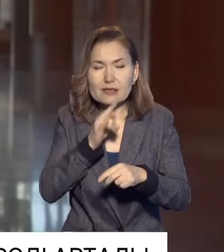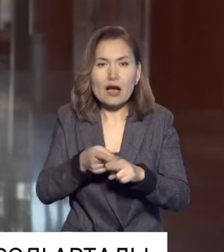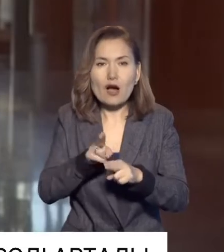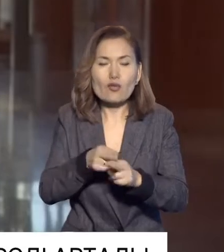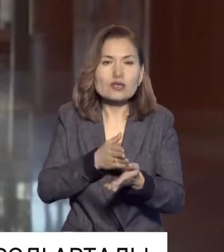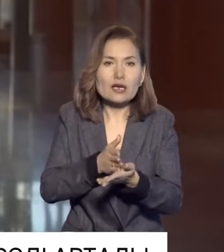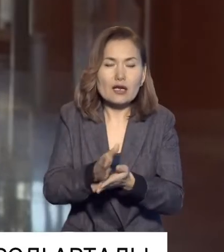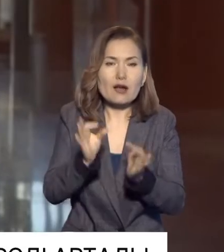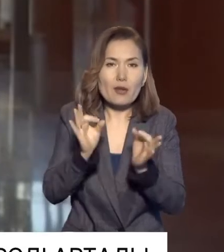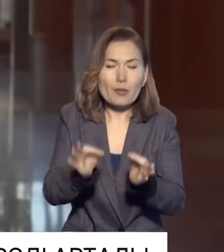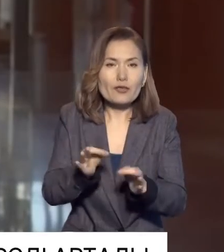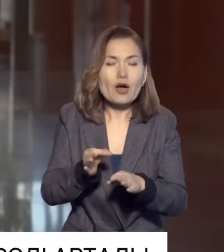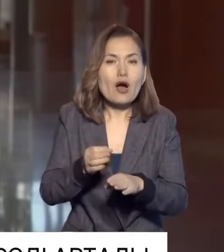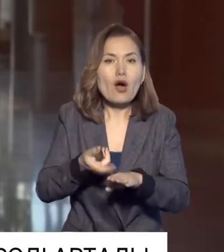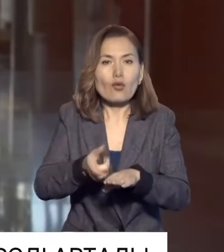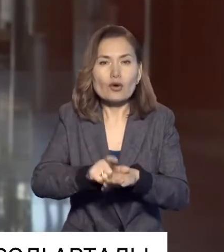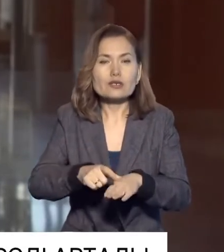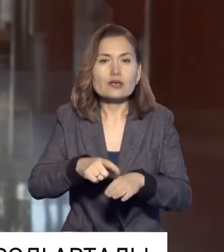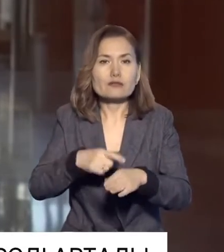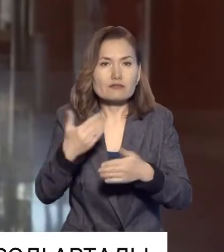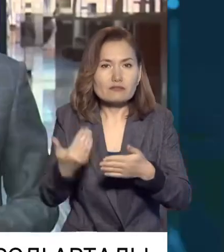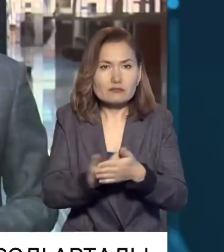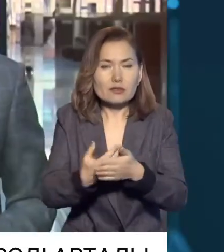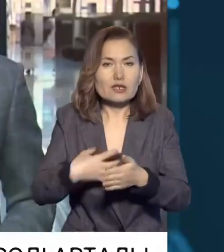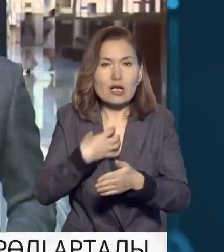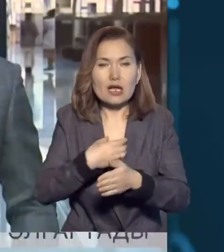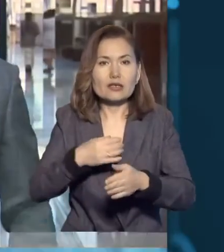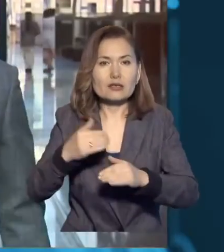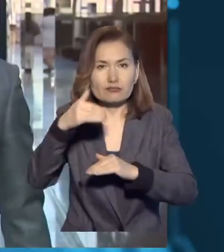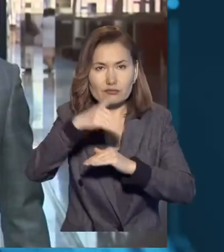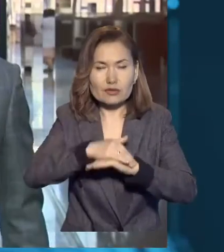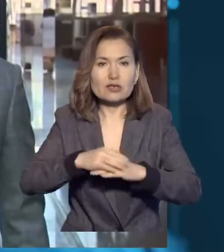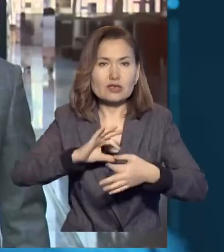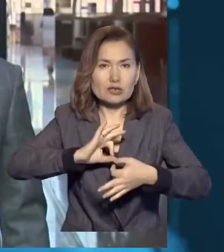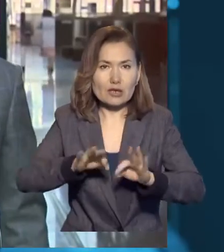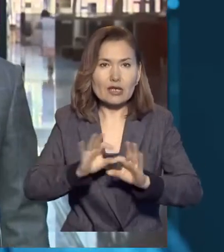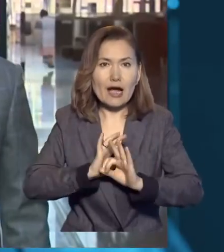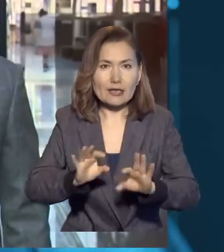Жолдаудағы өзге маңызды ақпаратты алдағы шығарылымдар айтамыз. Ақерке. Рахмет, Досжан.